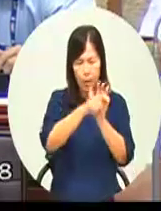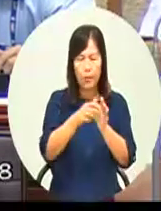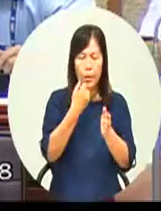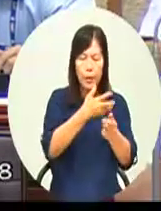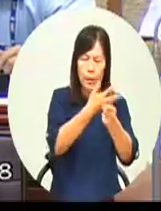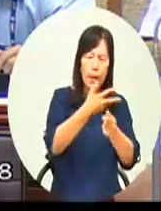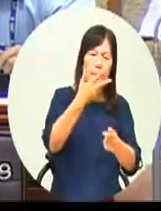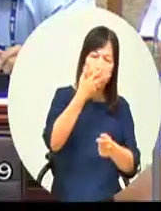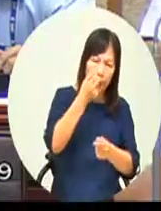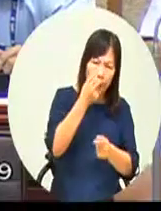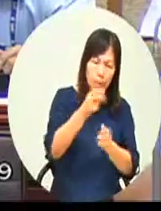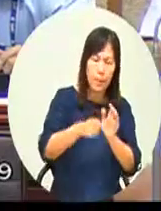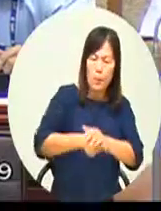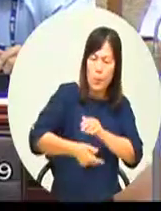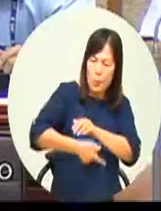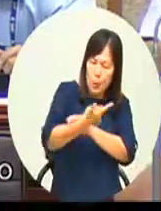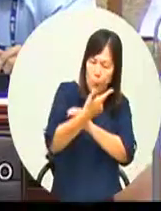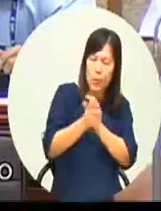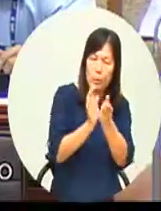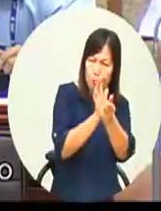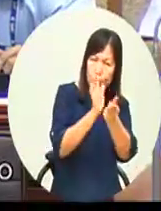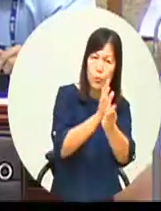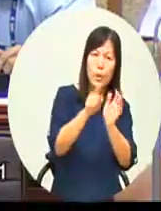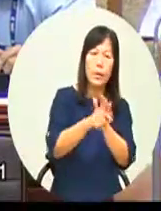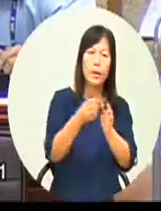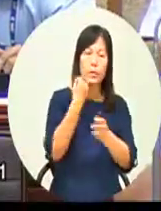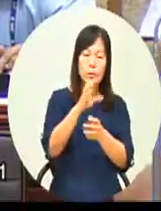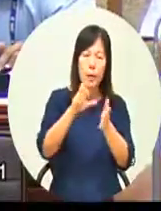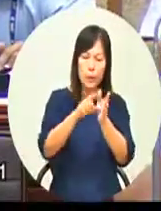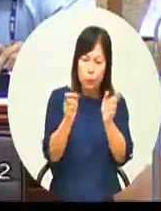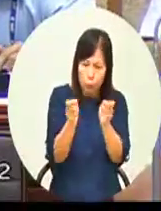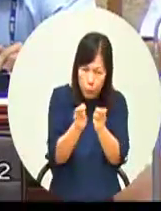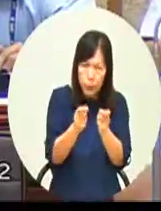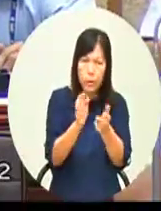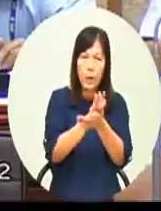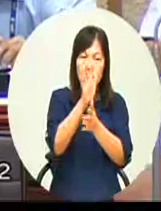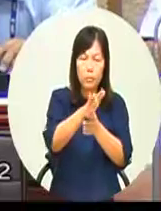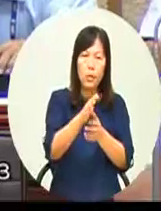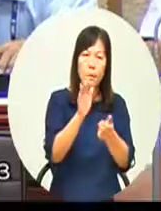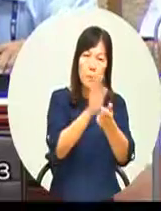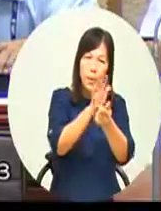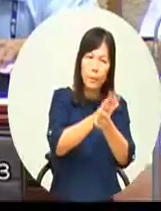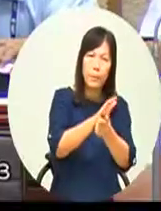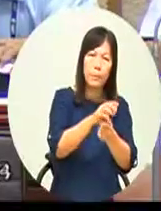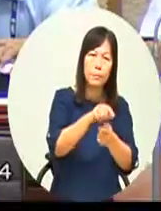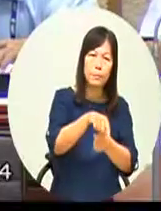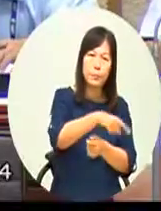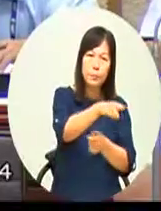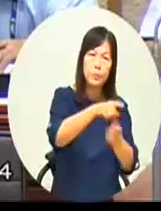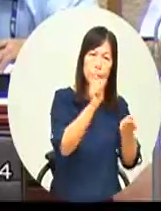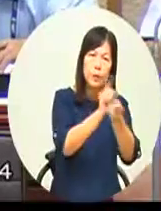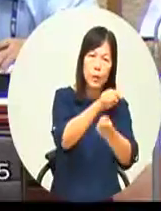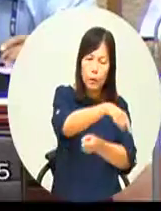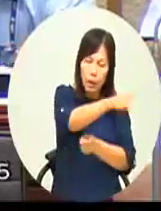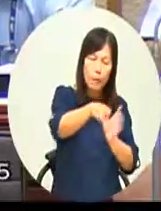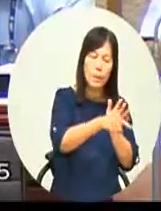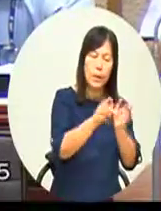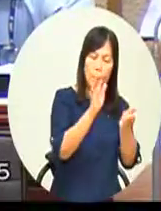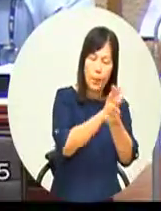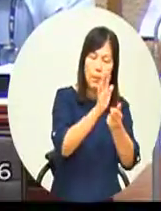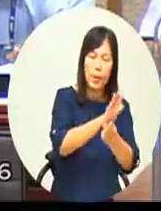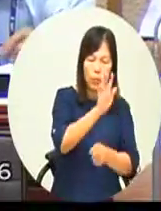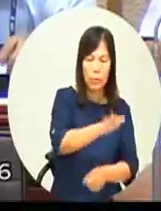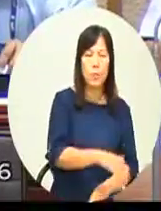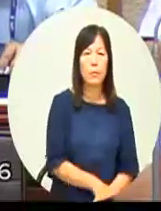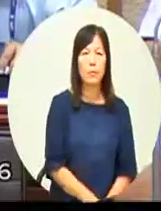然后加速推进，将整个行政作为流程缩短，其实是更有利于整个我们北机场的一个开发的部